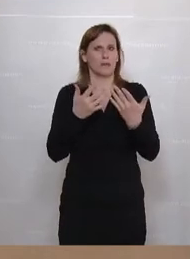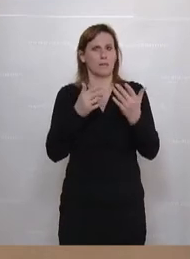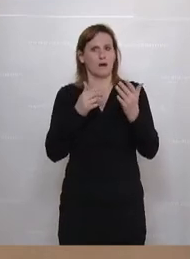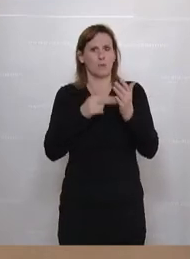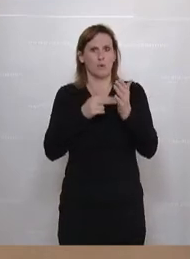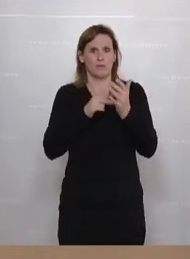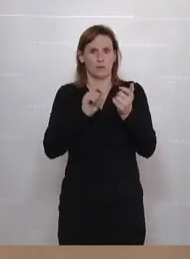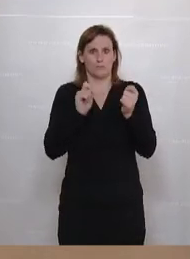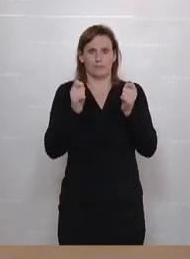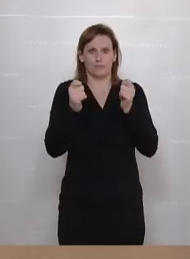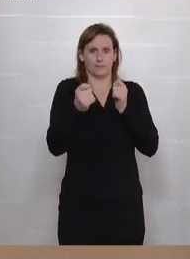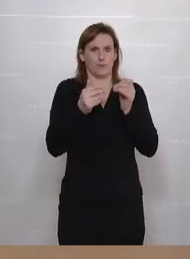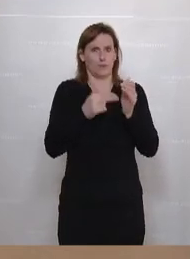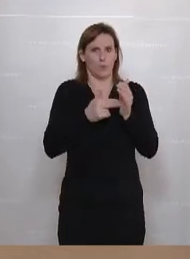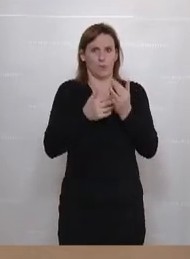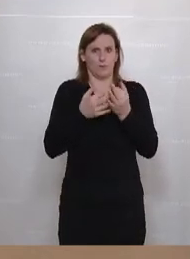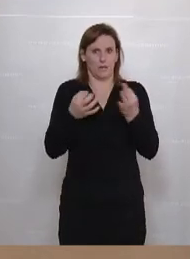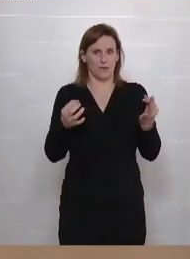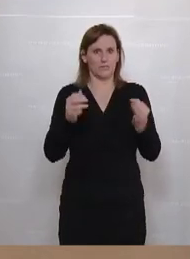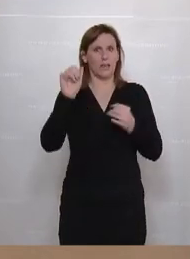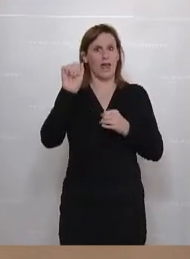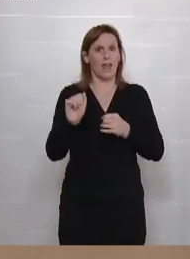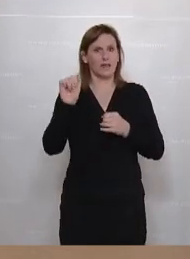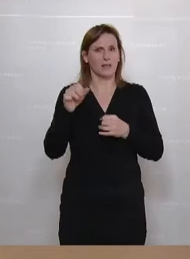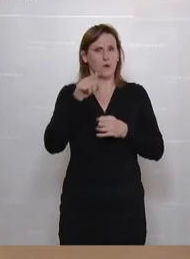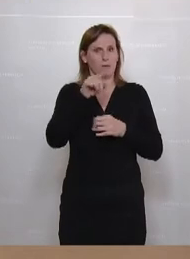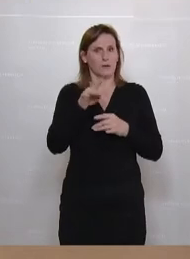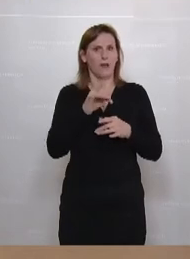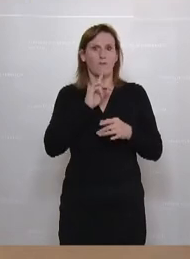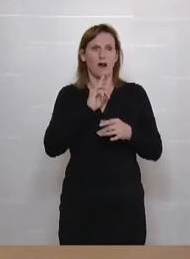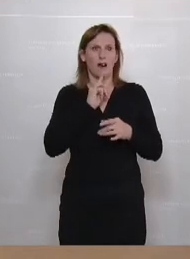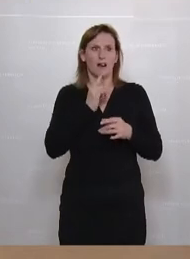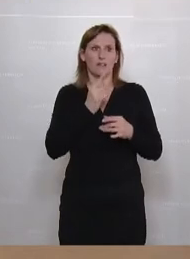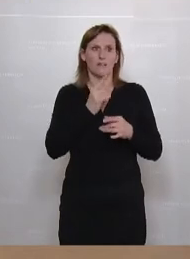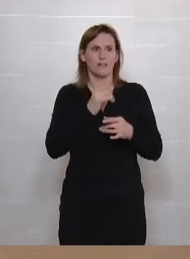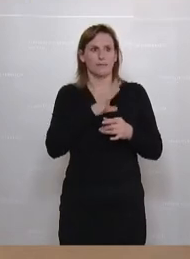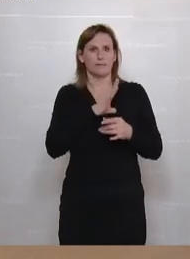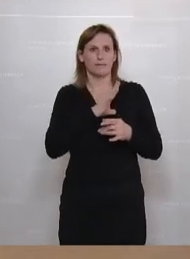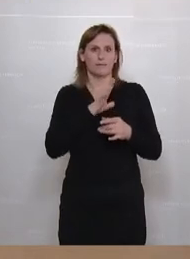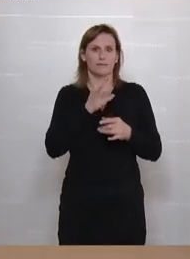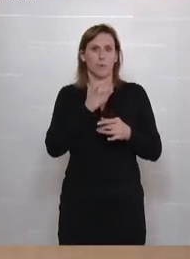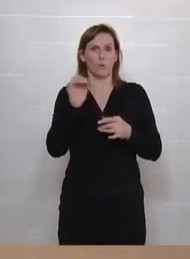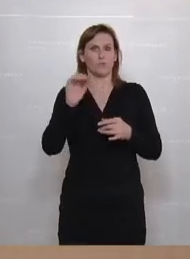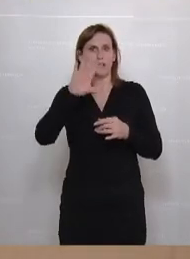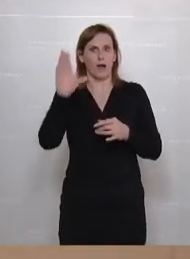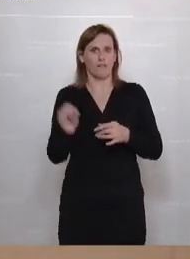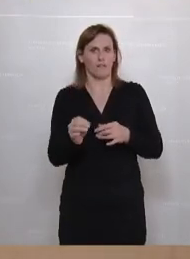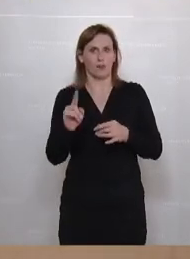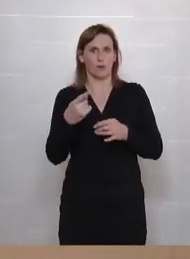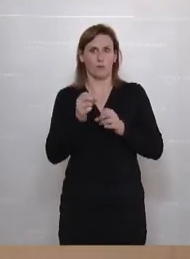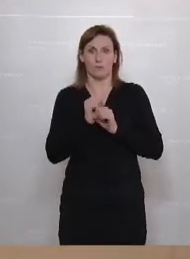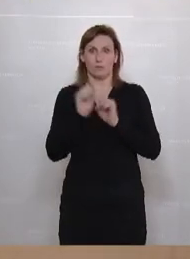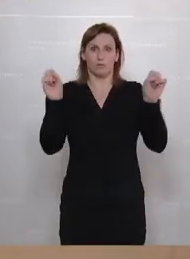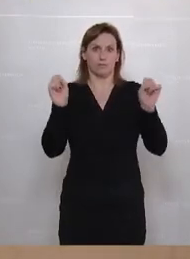nicht dort, wo wir sein wollen, und Äthiopien hat das Potenzial, wirklich ein Pulverfass im Osten Afrikas zu sein. Die nächste Frage stellt der Abgeordnete